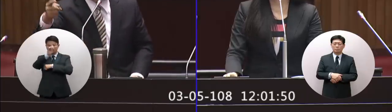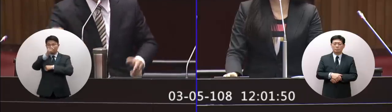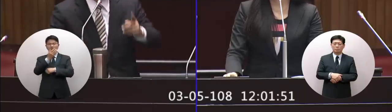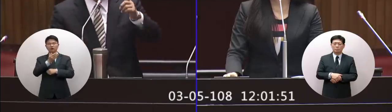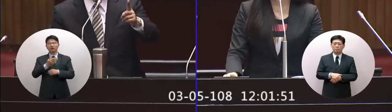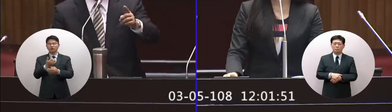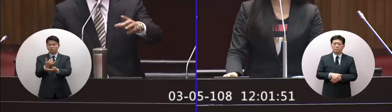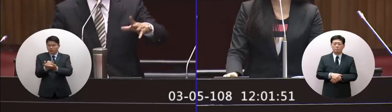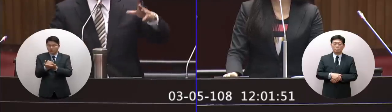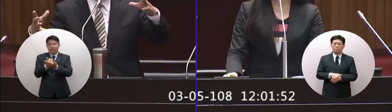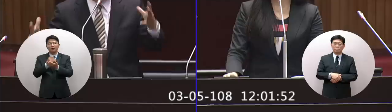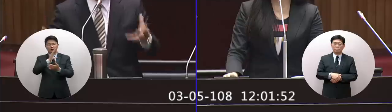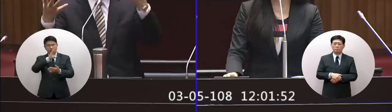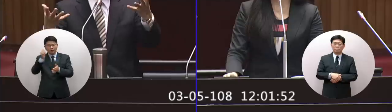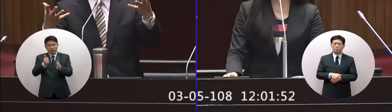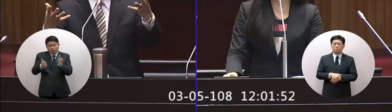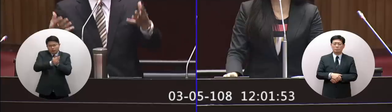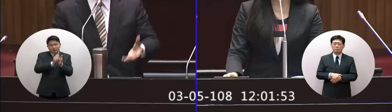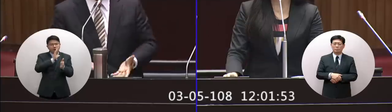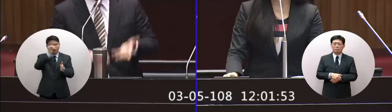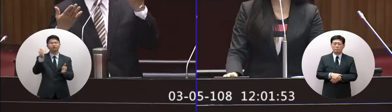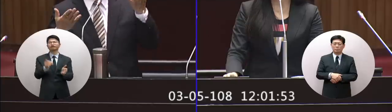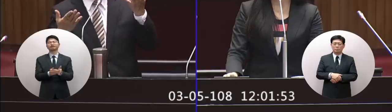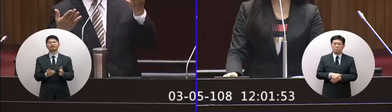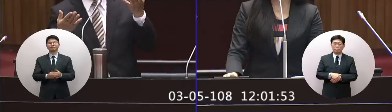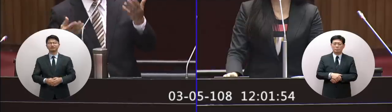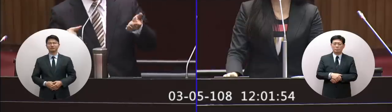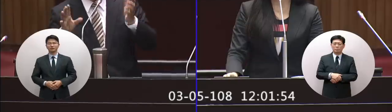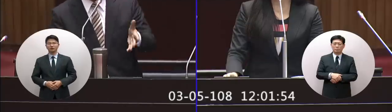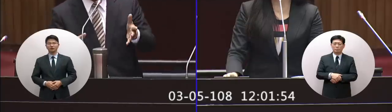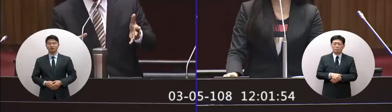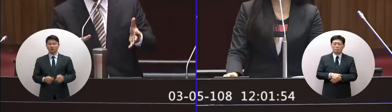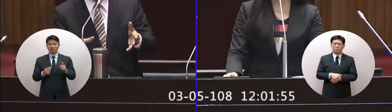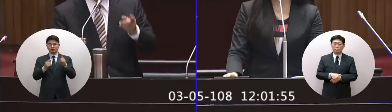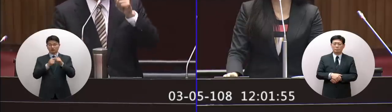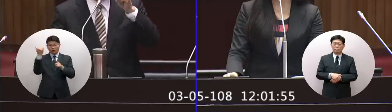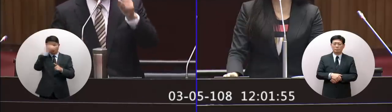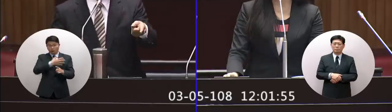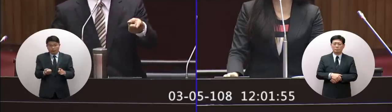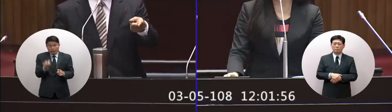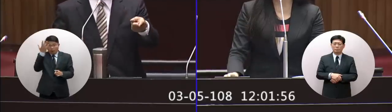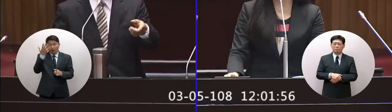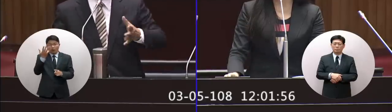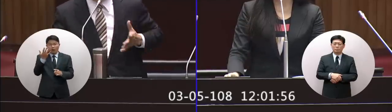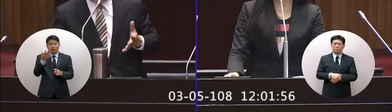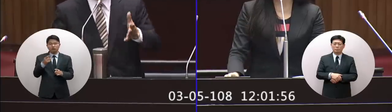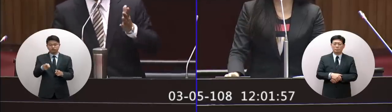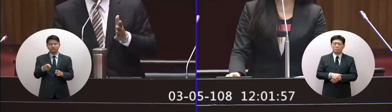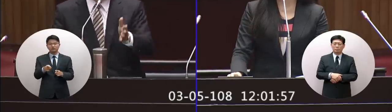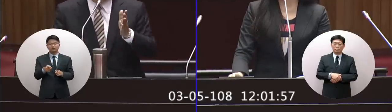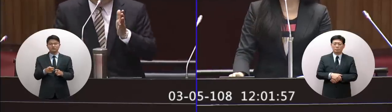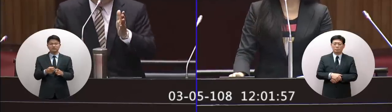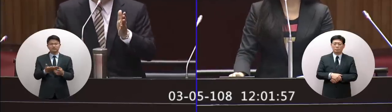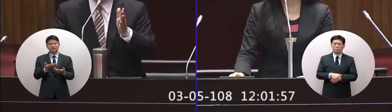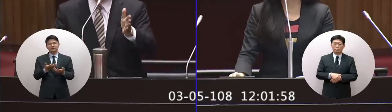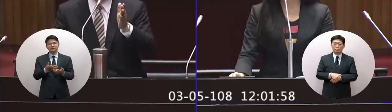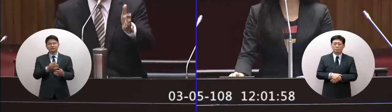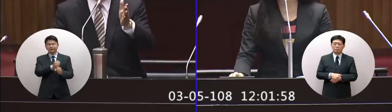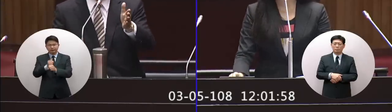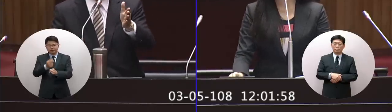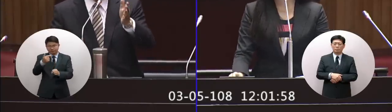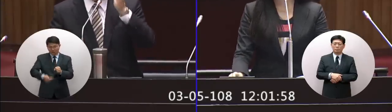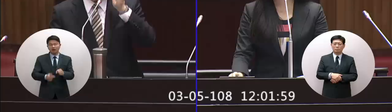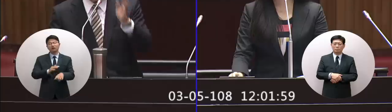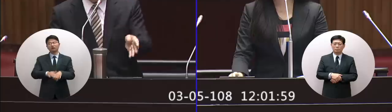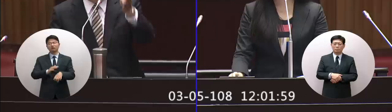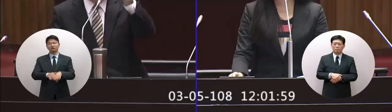上车了，所以因为人多或者业务提高，一时之间会比较慢，但增